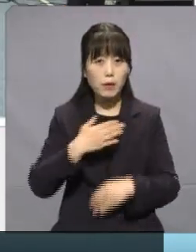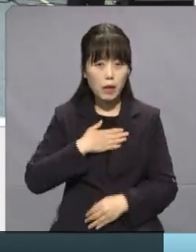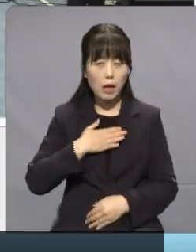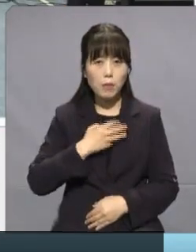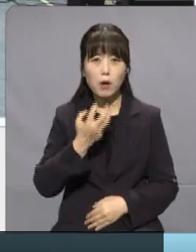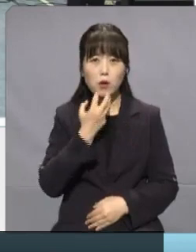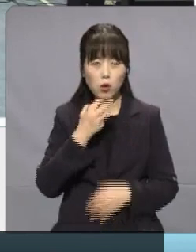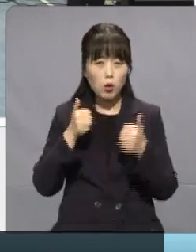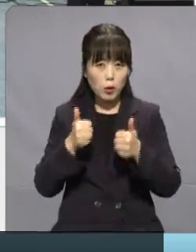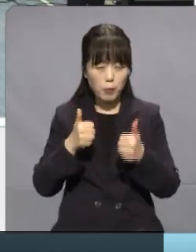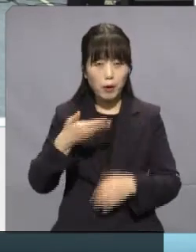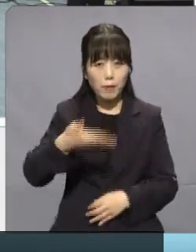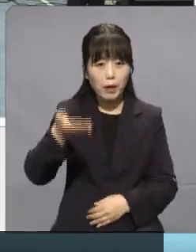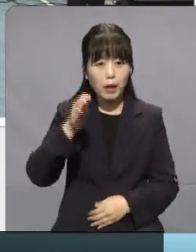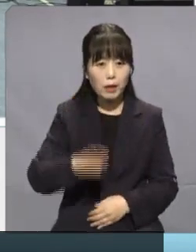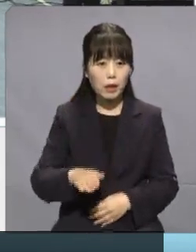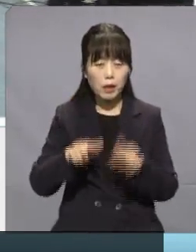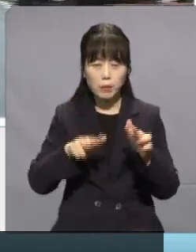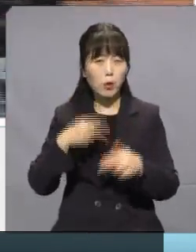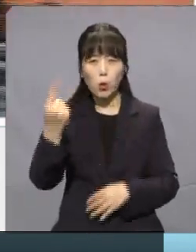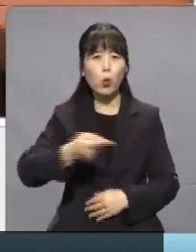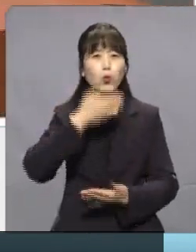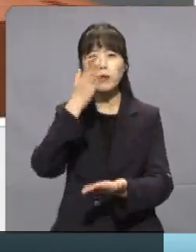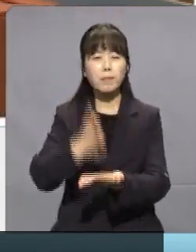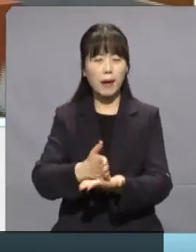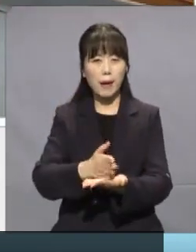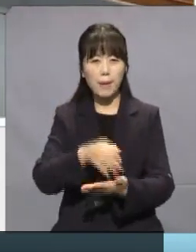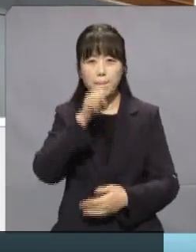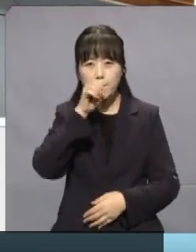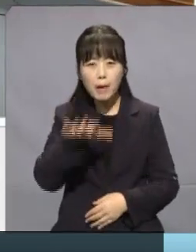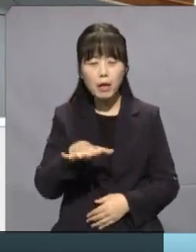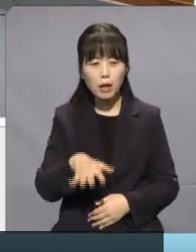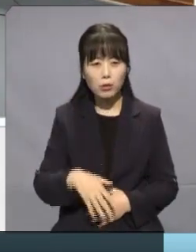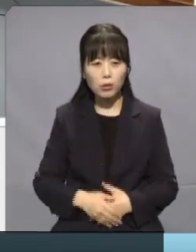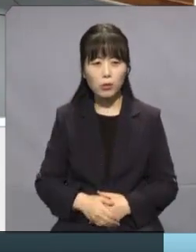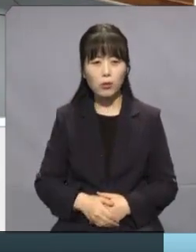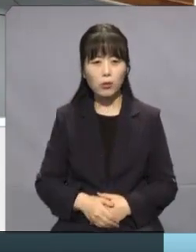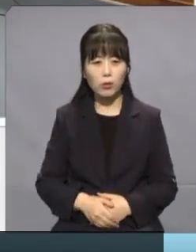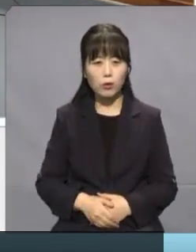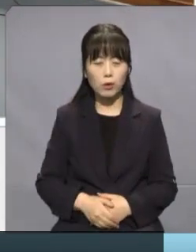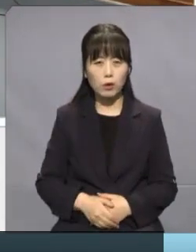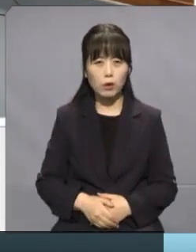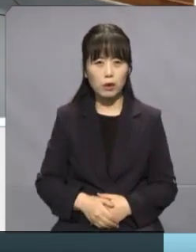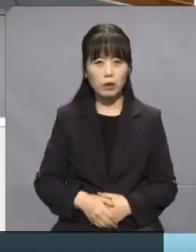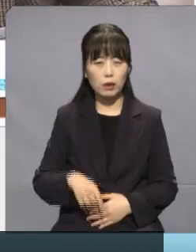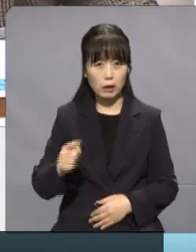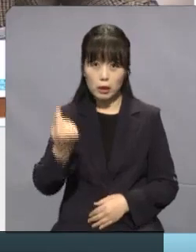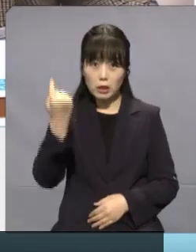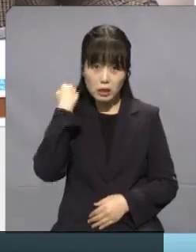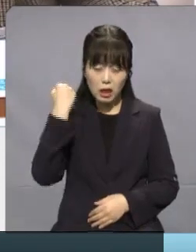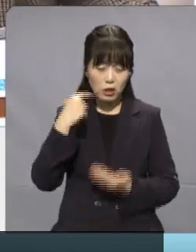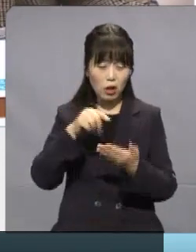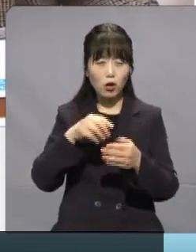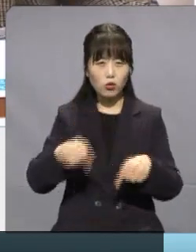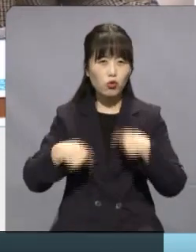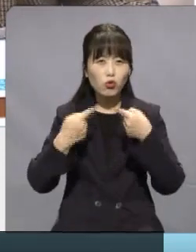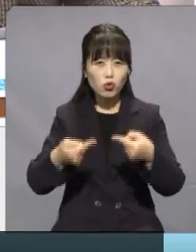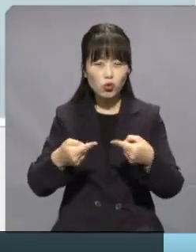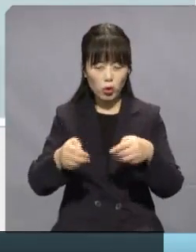이번에 서울 지금에 가는데 이번에 나오지 마세요 이래도 대딸들은 주식 체크를 했다는 거 아니에요